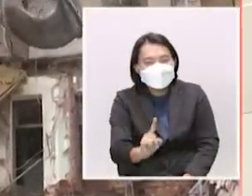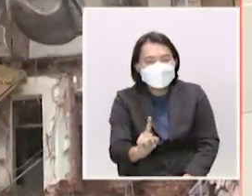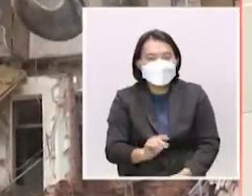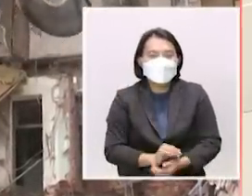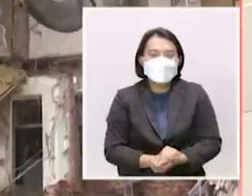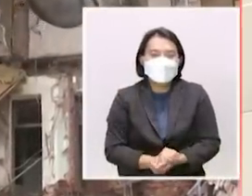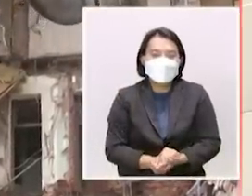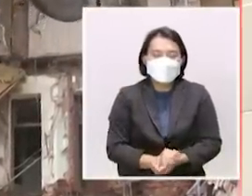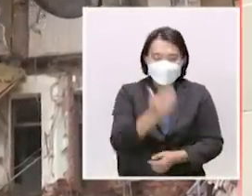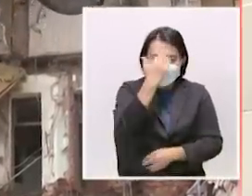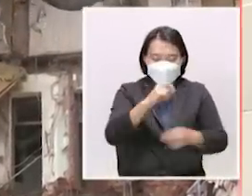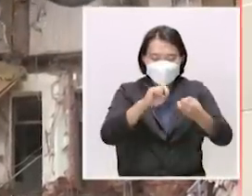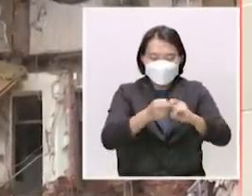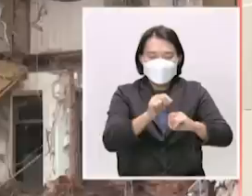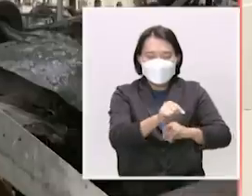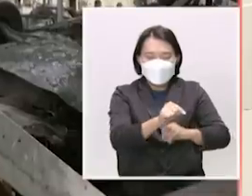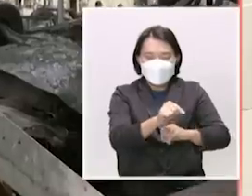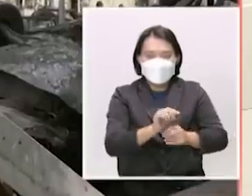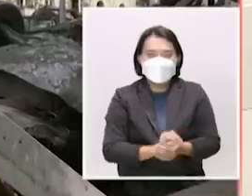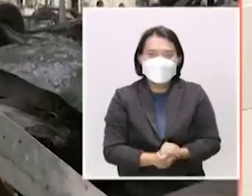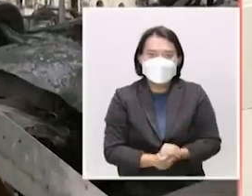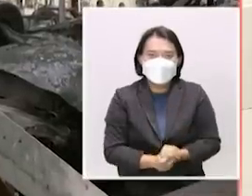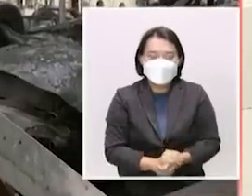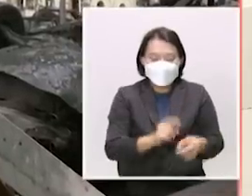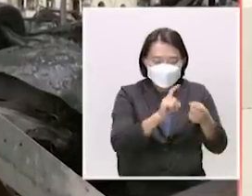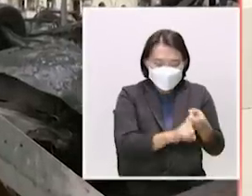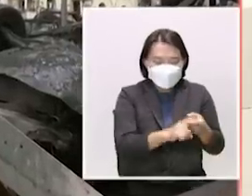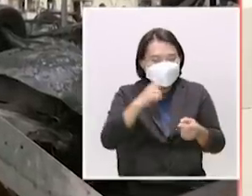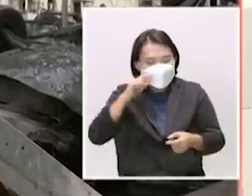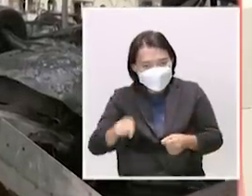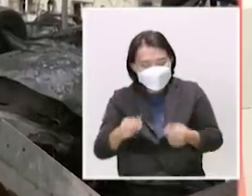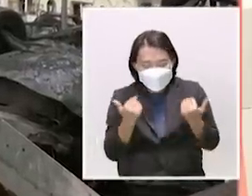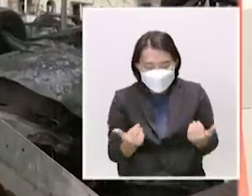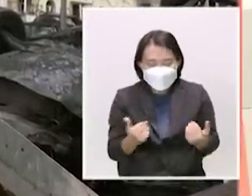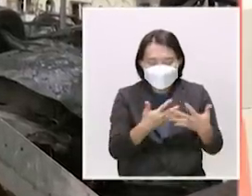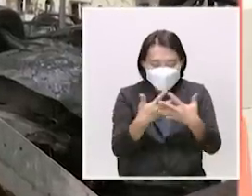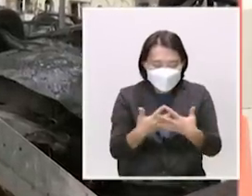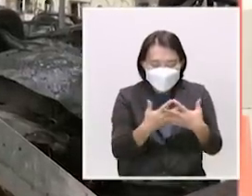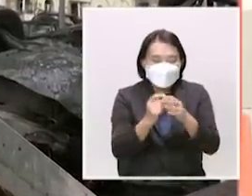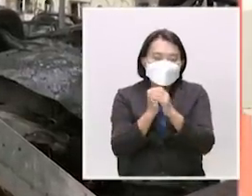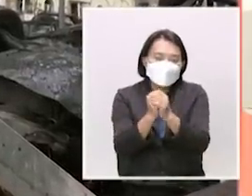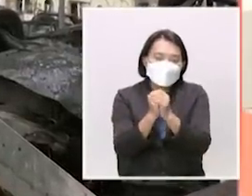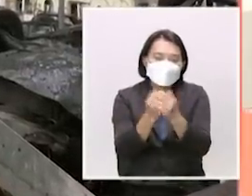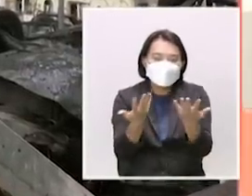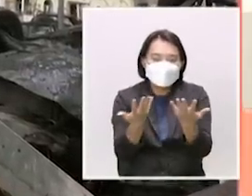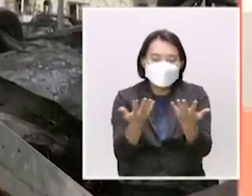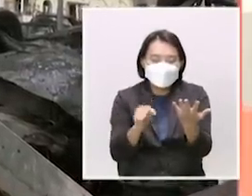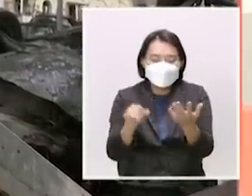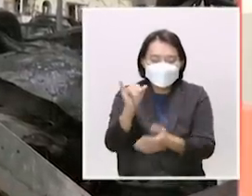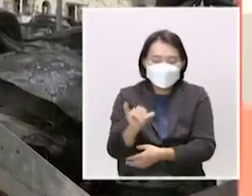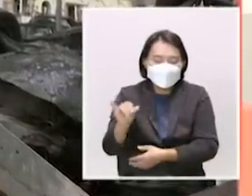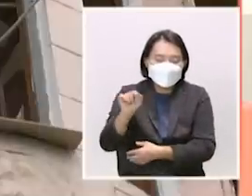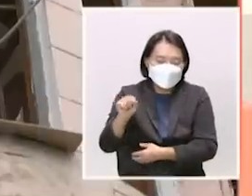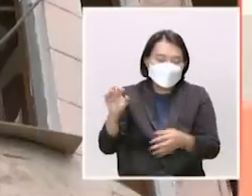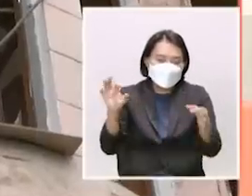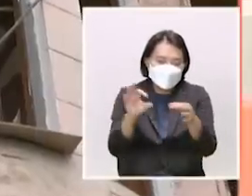เราทราบกันปัหาไม่ได้จำกดวเฉพาะอยู่กับสองประเทศนี้แต่ว่ามีทั้งจีนั้งสารเมริกาวมถึงชาิพันธริิยุหกเข้ามาเกี่ย